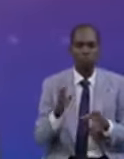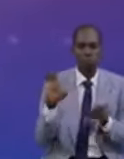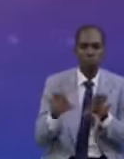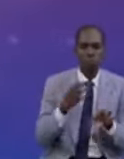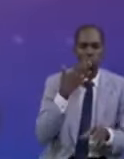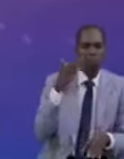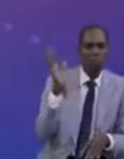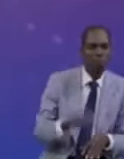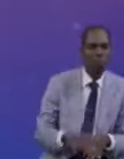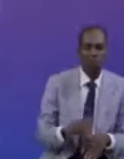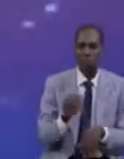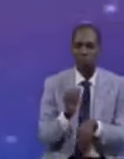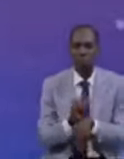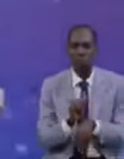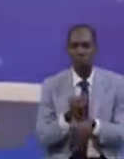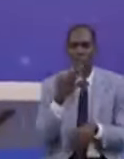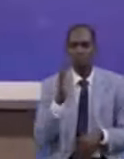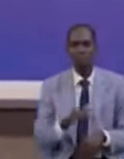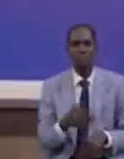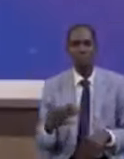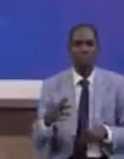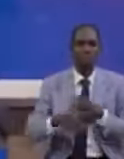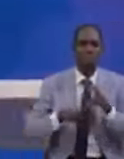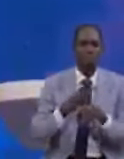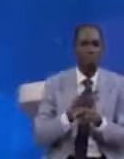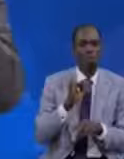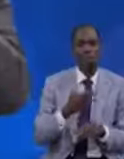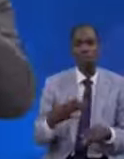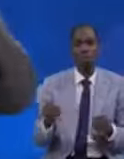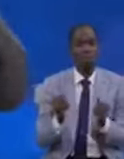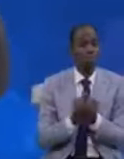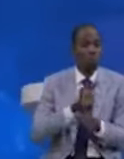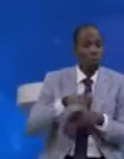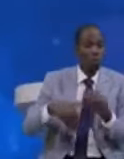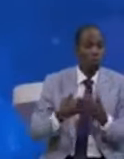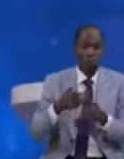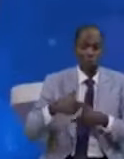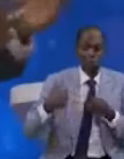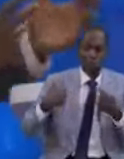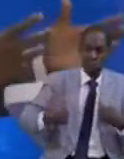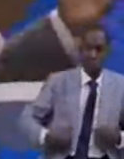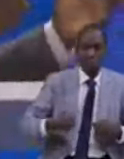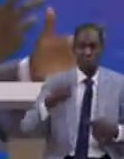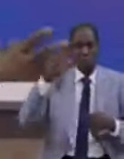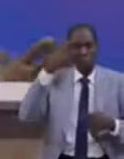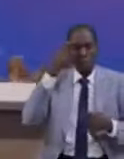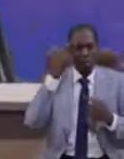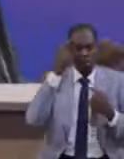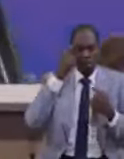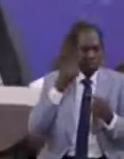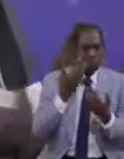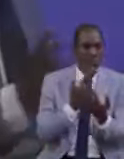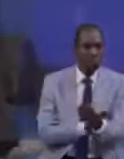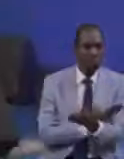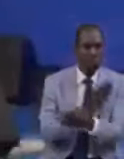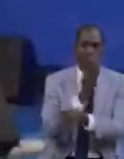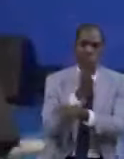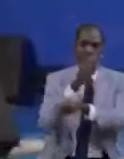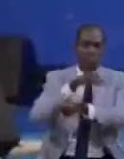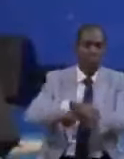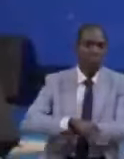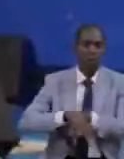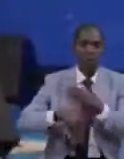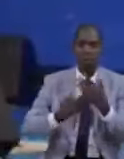mondernes et de tout ton cœur de toute ta pensée tout ta pensée le matin après-midi soir tout ce à quoi tu